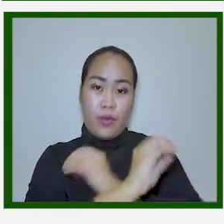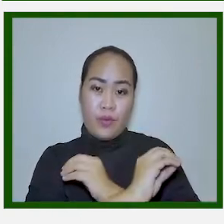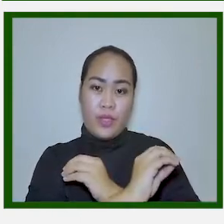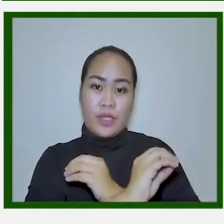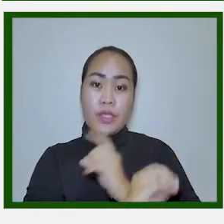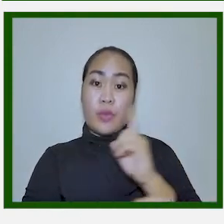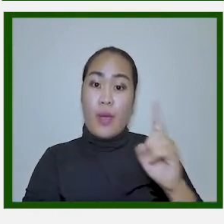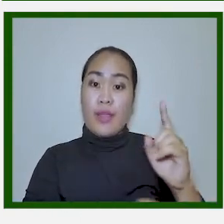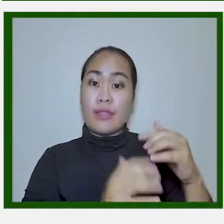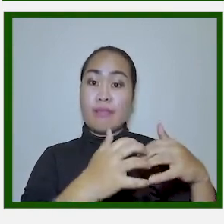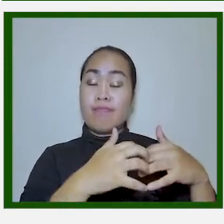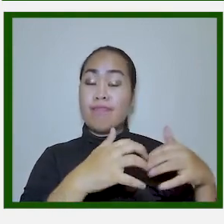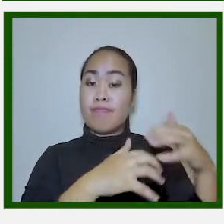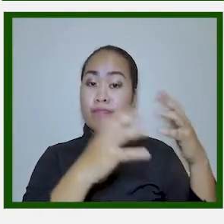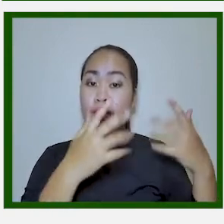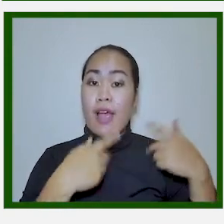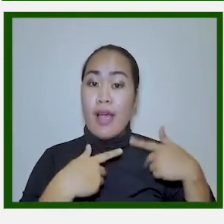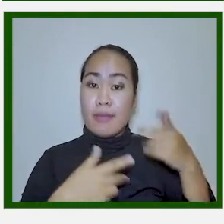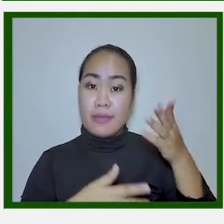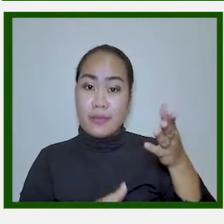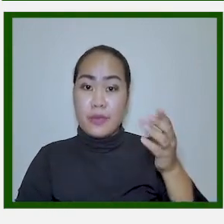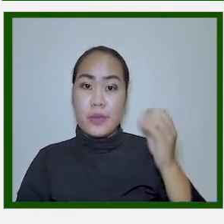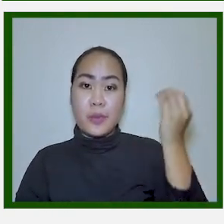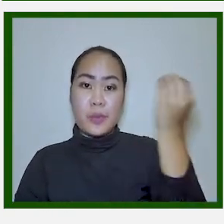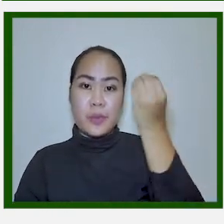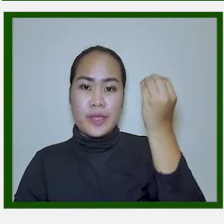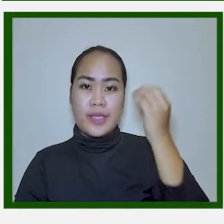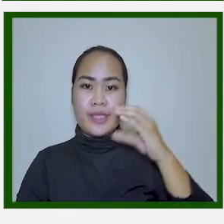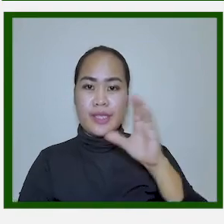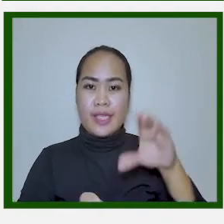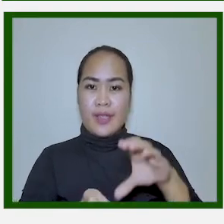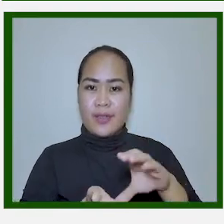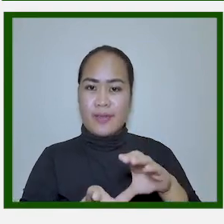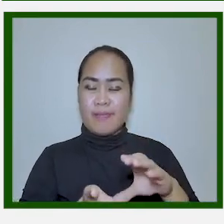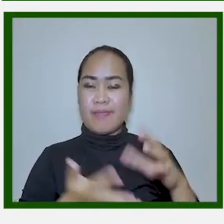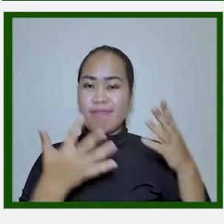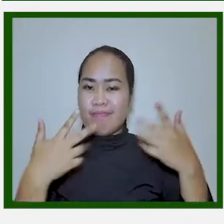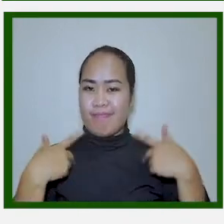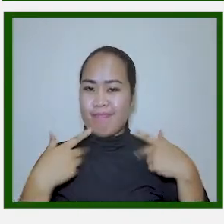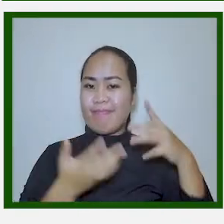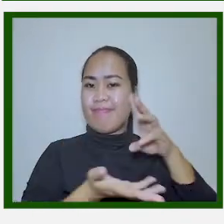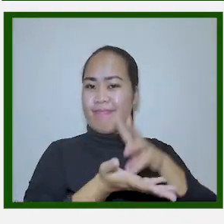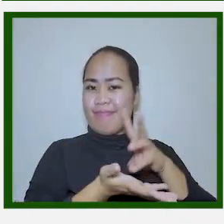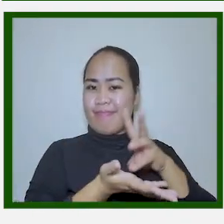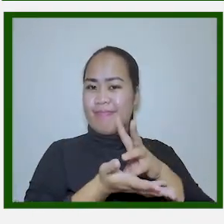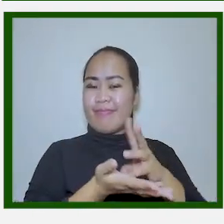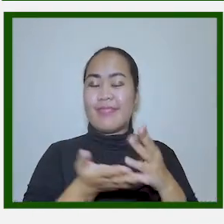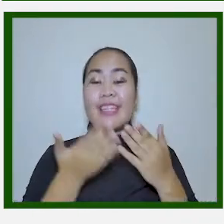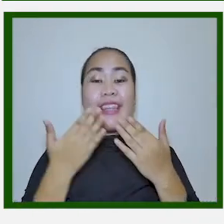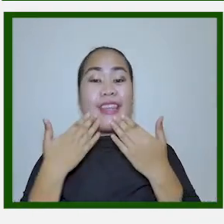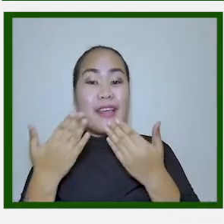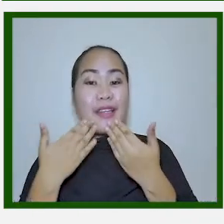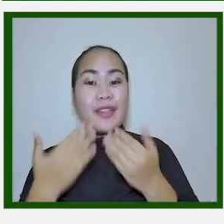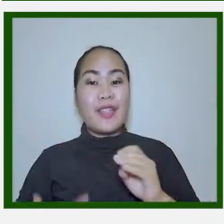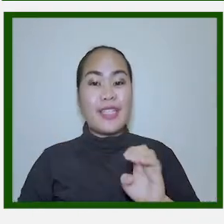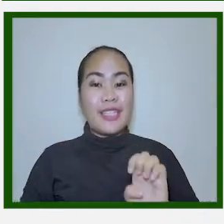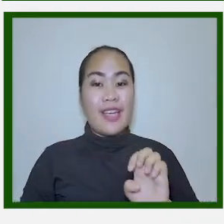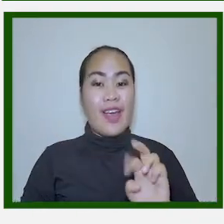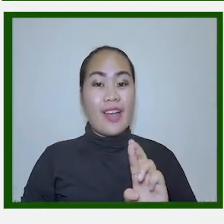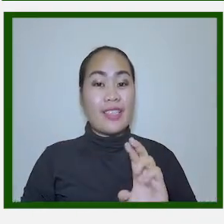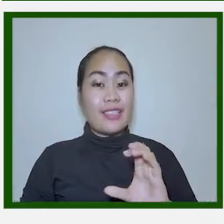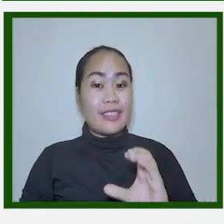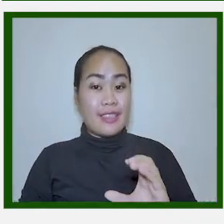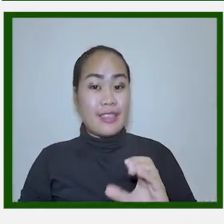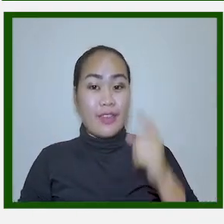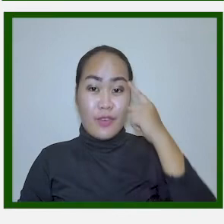diyan sa Ortiga Center, no? Dumatatagpuan. So, kami nagpapasalamat, no, sa ERC at